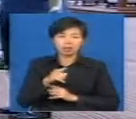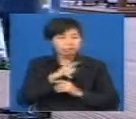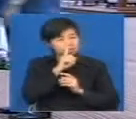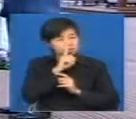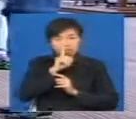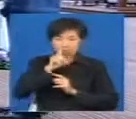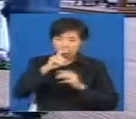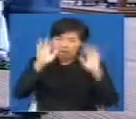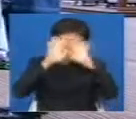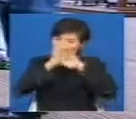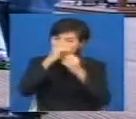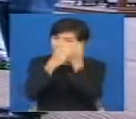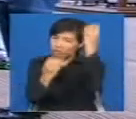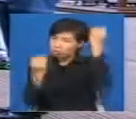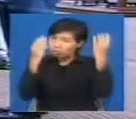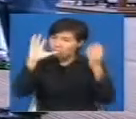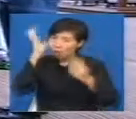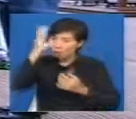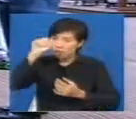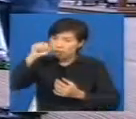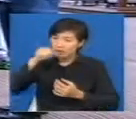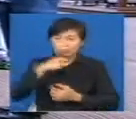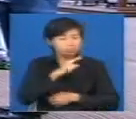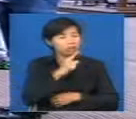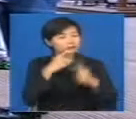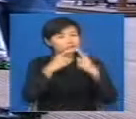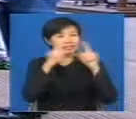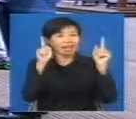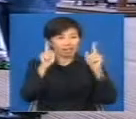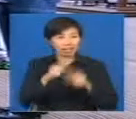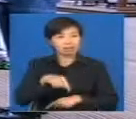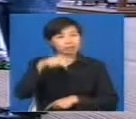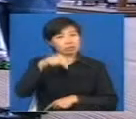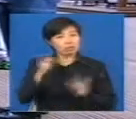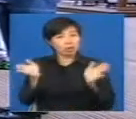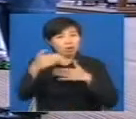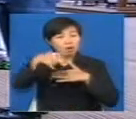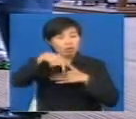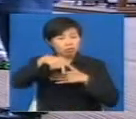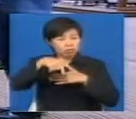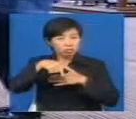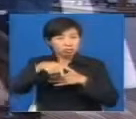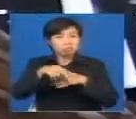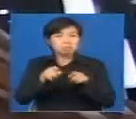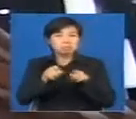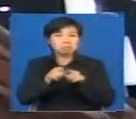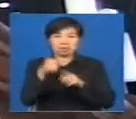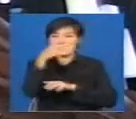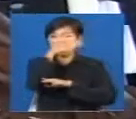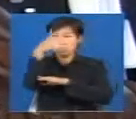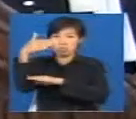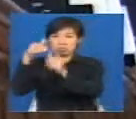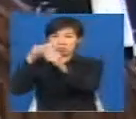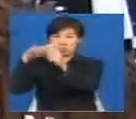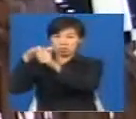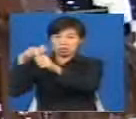ฮะอันนั้นสำหรับกลางแจ้งอันนี้สำหรับที่ภายในอันนี้ก็จะเป็นห้องภาษาอังกฤษเรียกว่า holding room นะ ครับ คือผู้นำมาเนี่ย